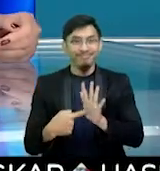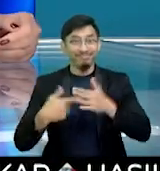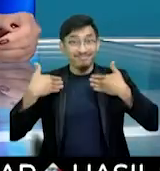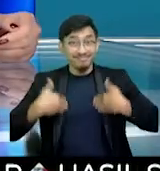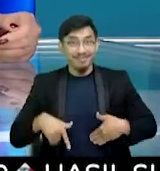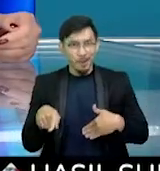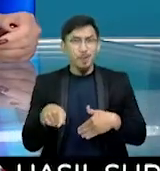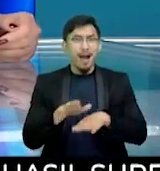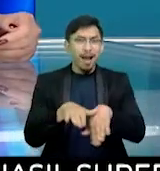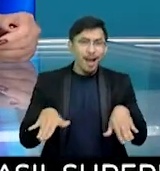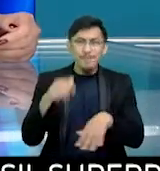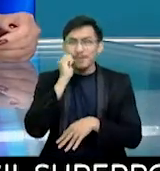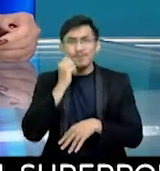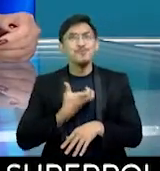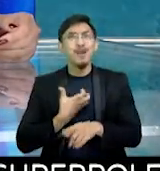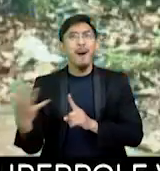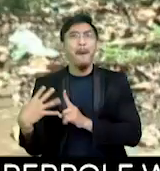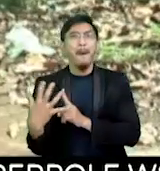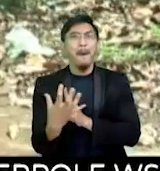dan para ibu.